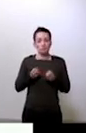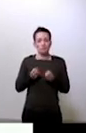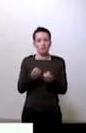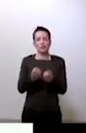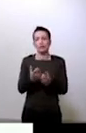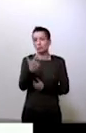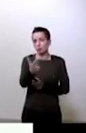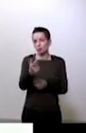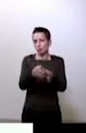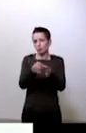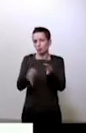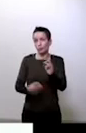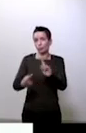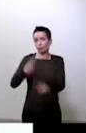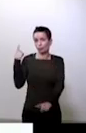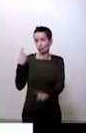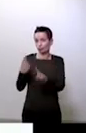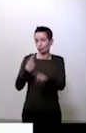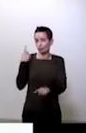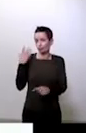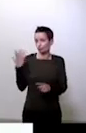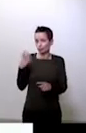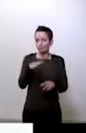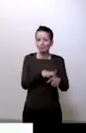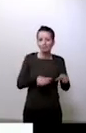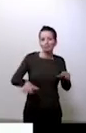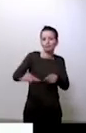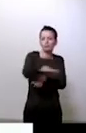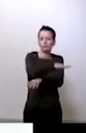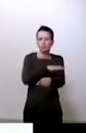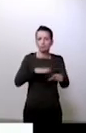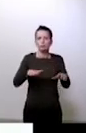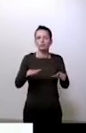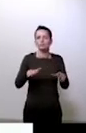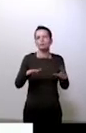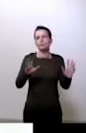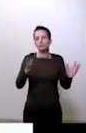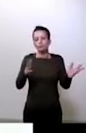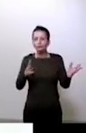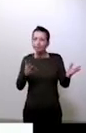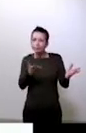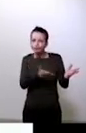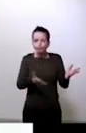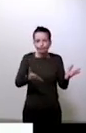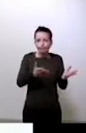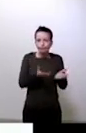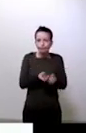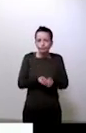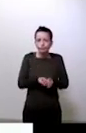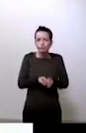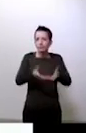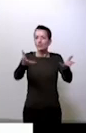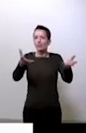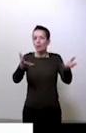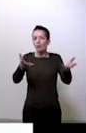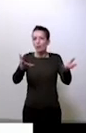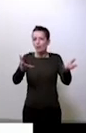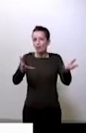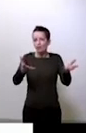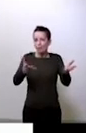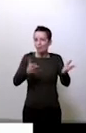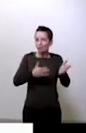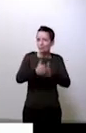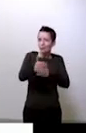conséquences majeures. C'est-à-dire que le terrain de jeu étant tellement propice au développement des métiers